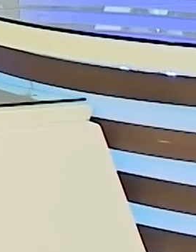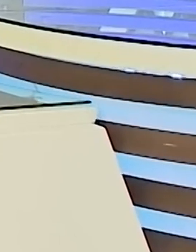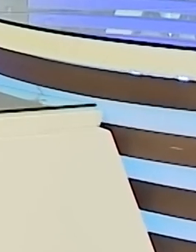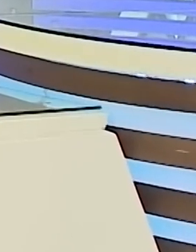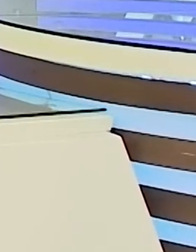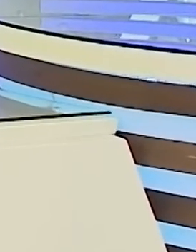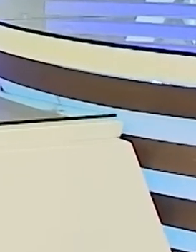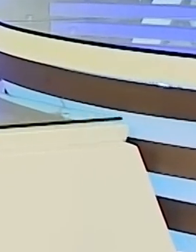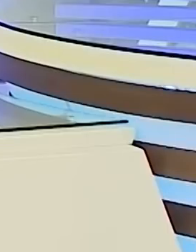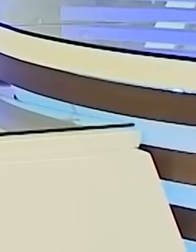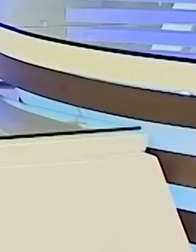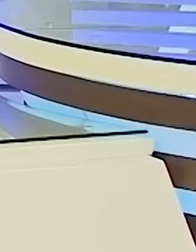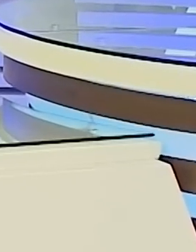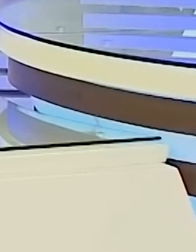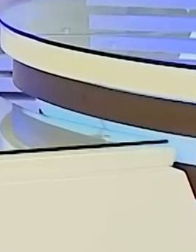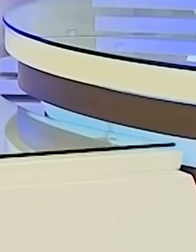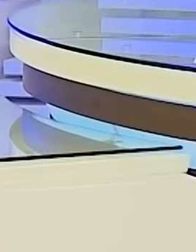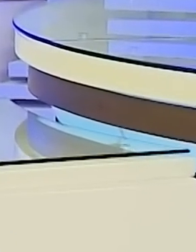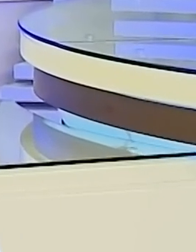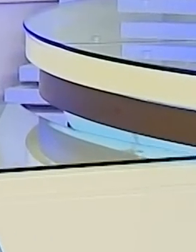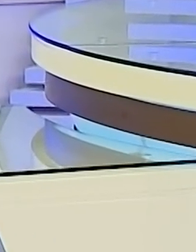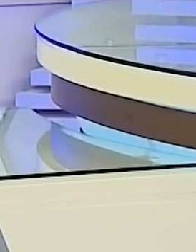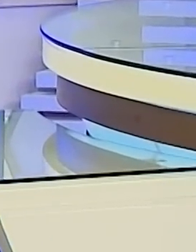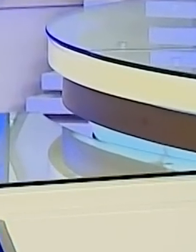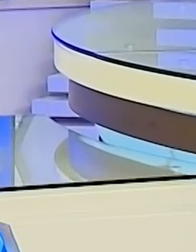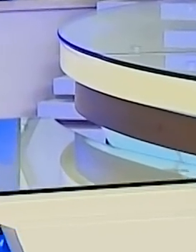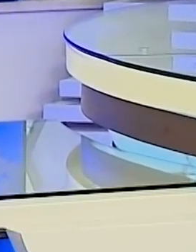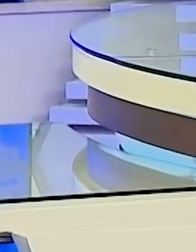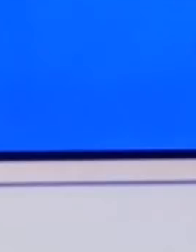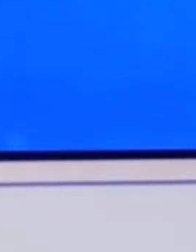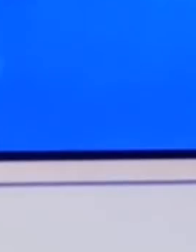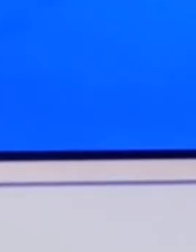Здравствуйте! В эфире информационная программа «ЛОТО». В студии работает Нуржамал Бурханова.